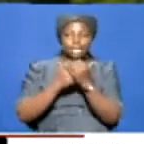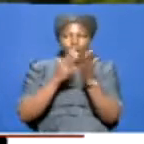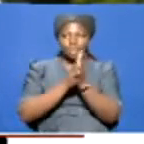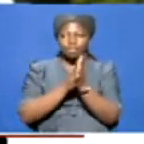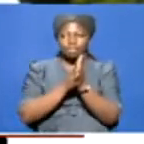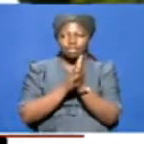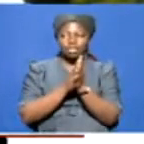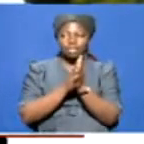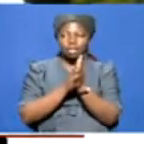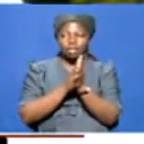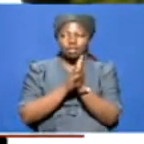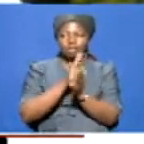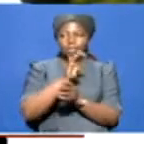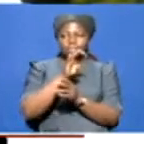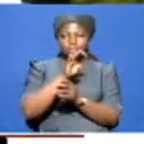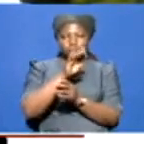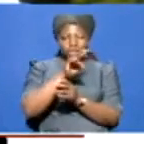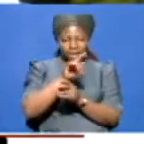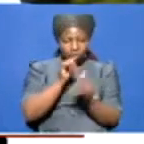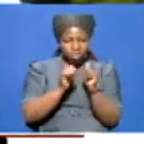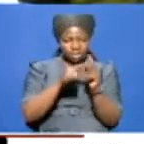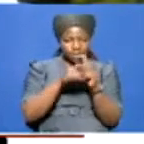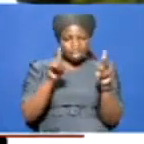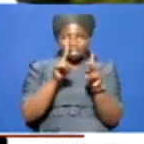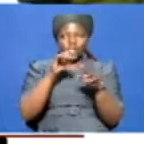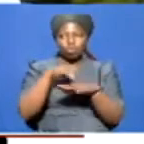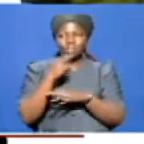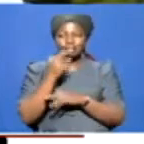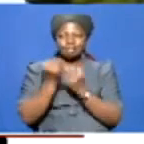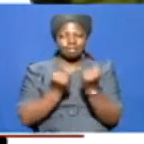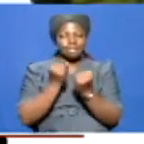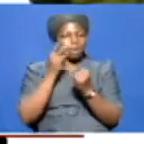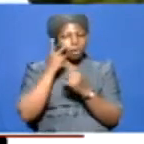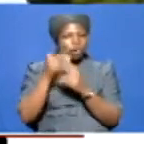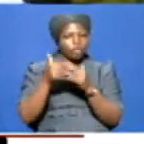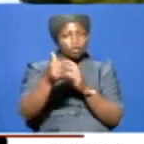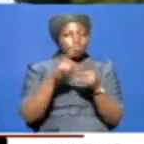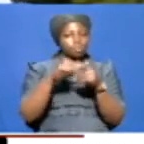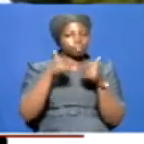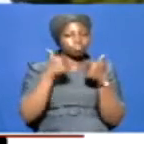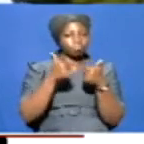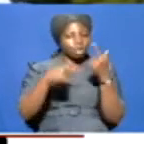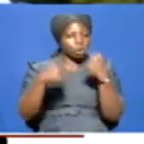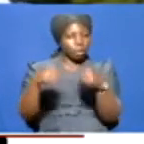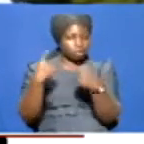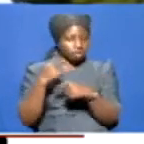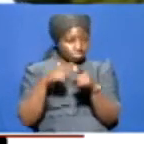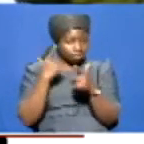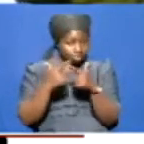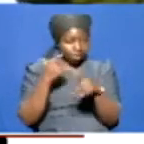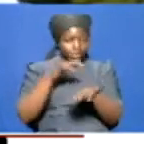Saturday. So looking forward to a great run, and also now the overall winning prize, where we get to